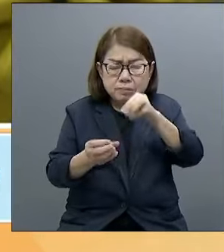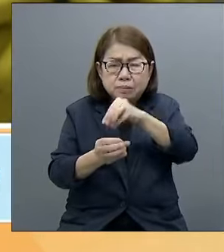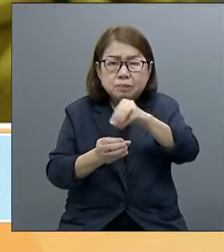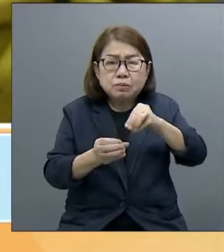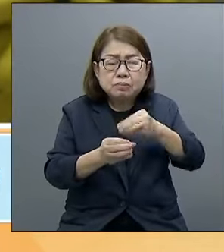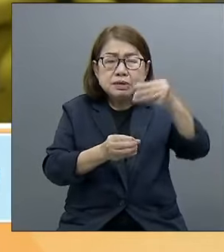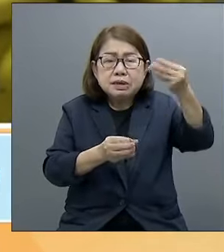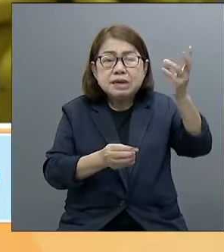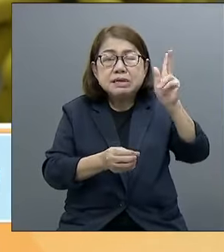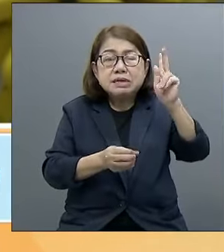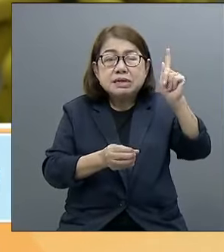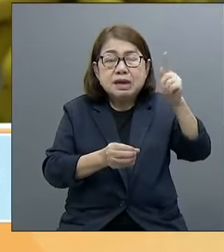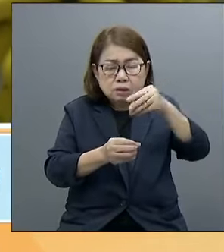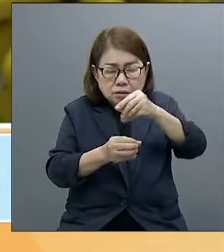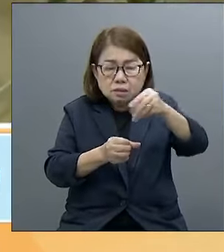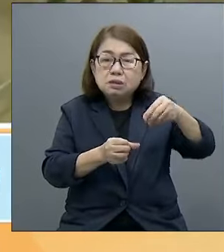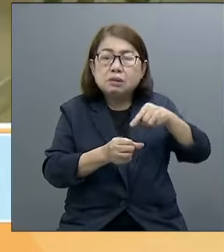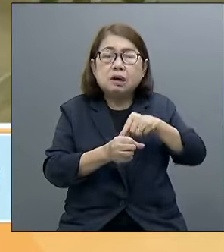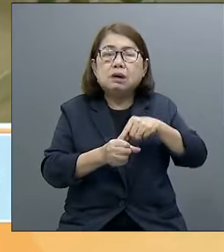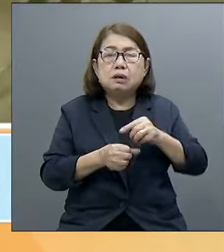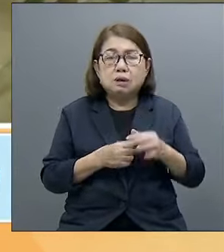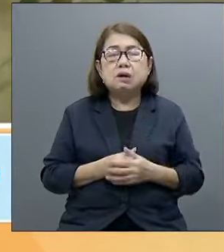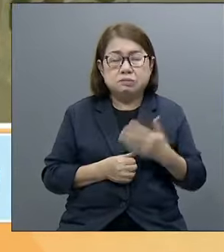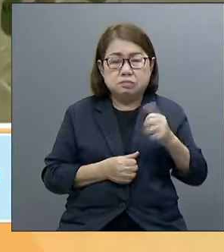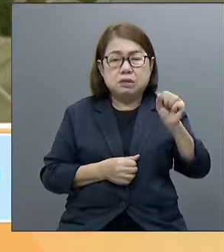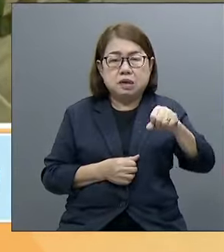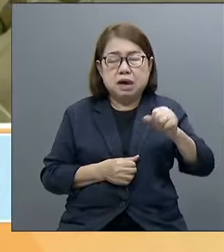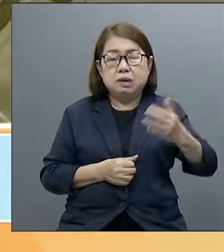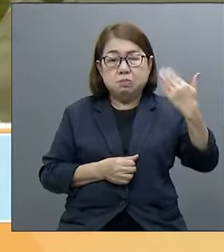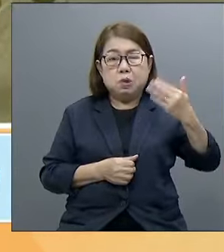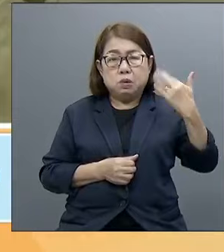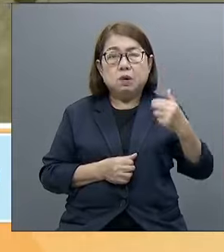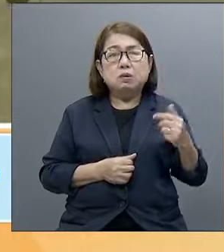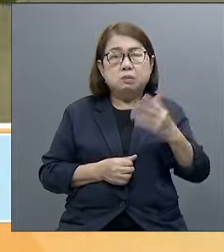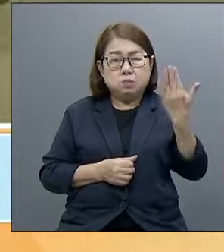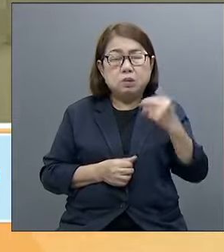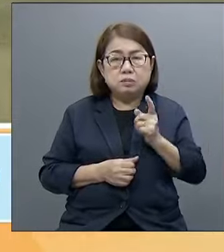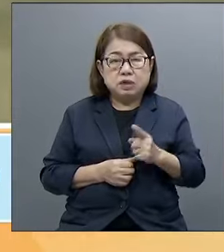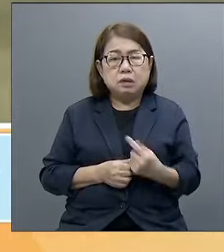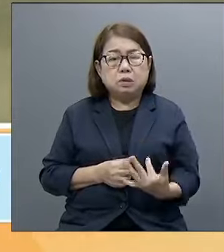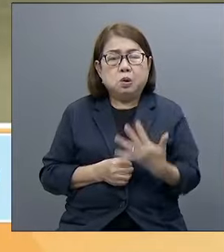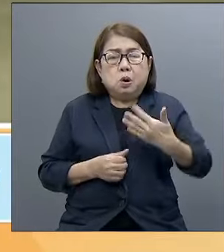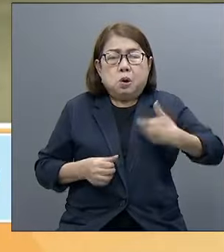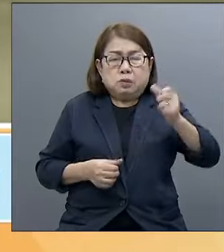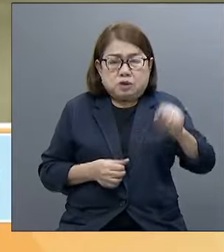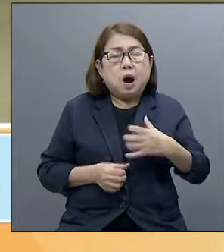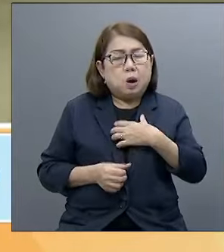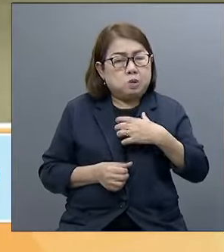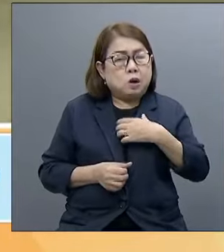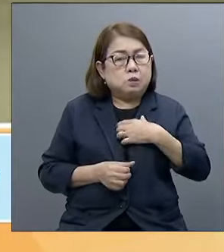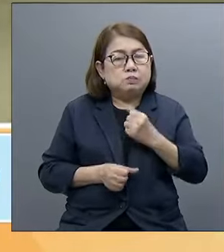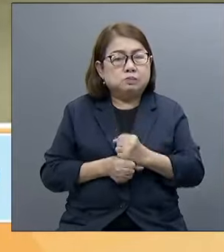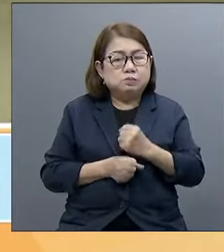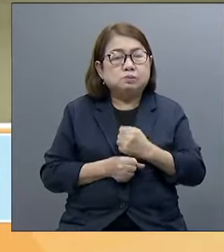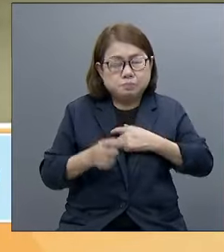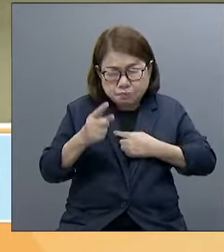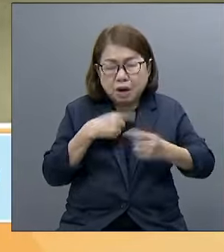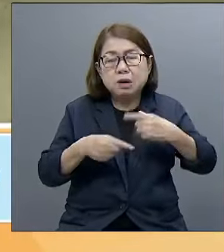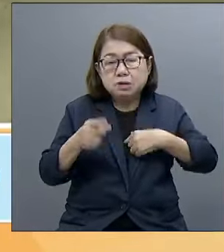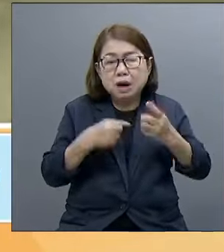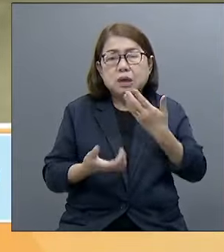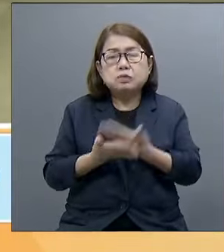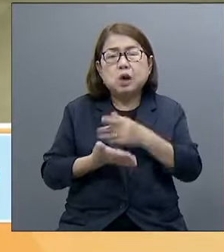ค่ะ อร่อยนะคุณผู้ชมคือเคยไปก่อนช่วงโควิดคือเอาจริงๆถึงอากาศร้อนแต่ใจสู้นะเพราะว่านอกจากของมันราคาย่อมเยาแล้วเนี่ยมันเ